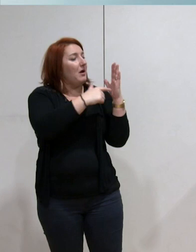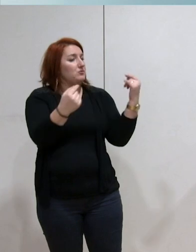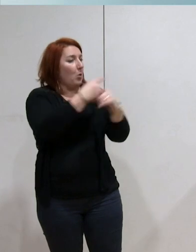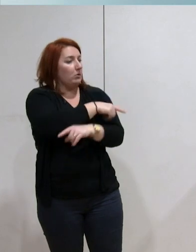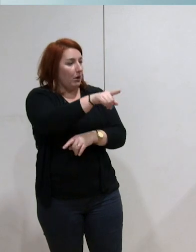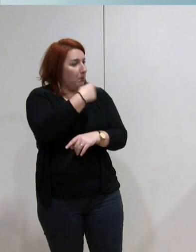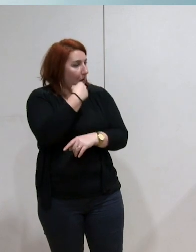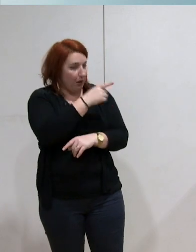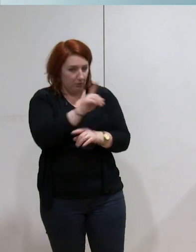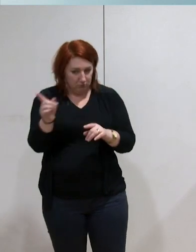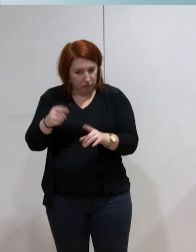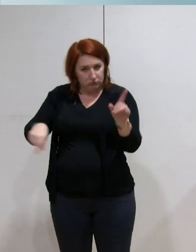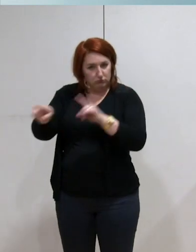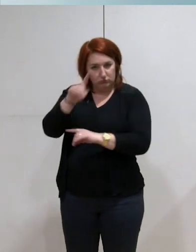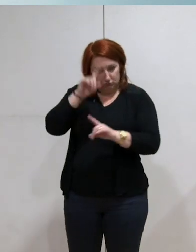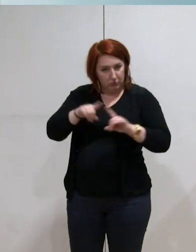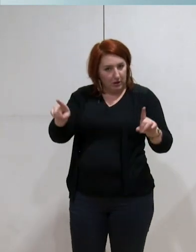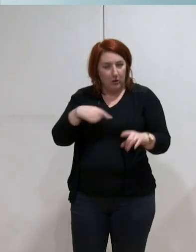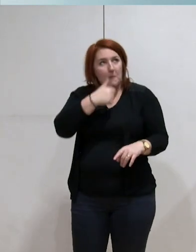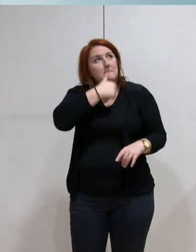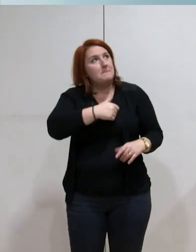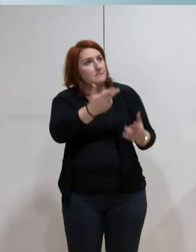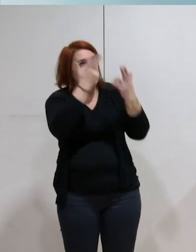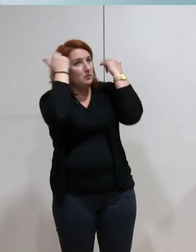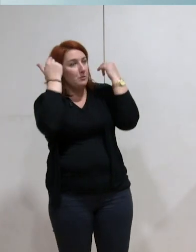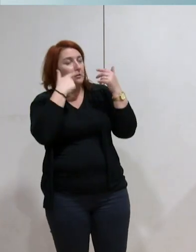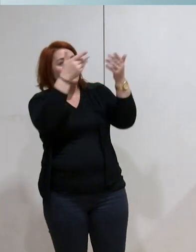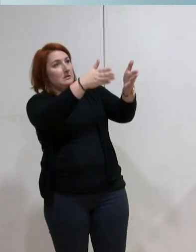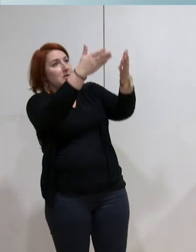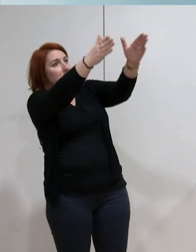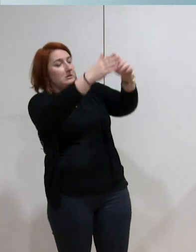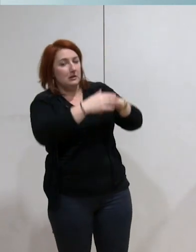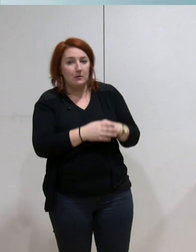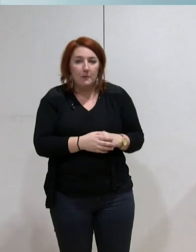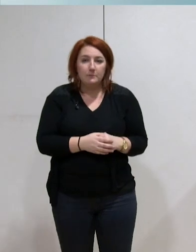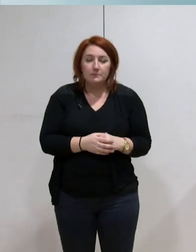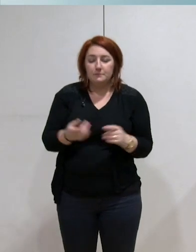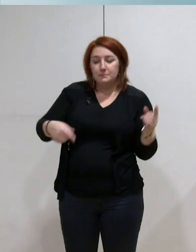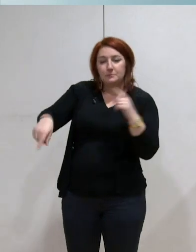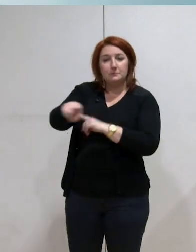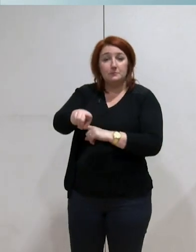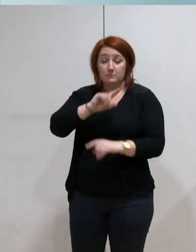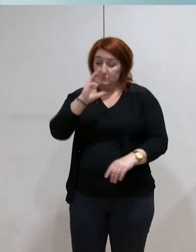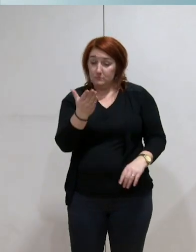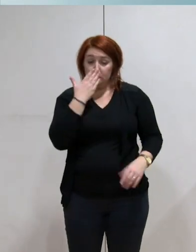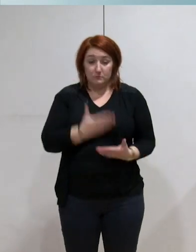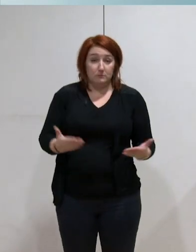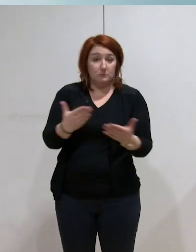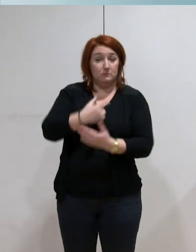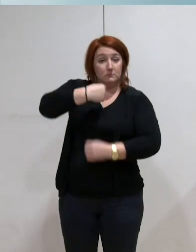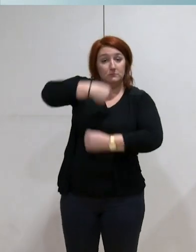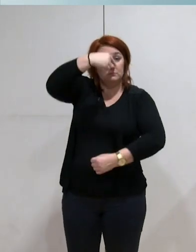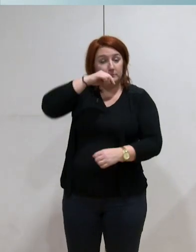délibération tous et toutes ont subi vos choix et décisions tous ont été mis devant le fait accompli leurs